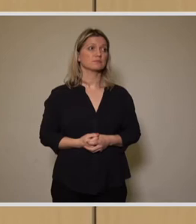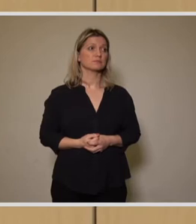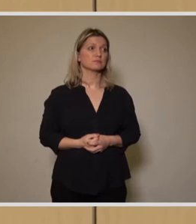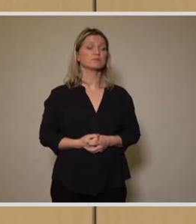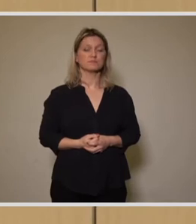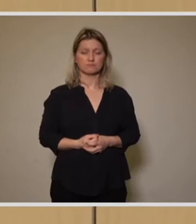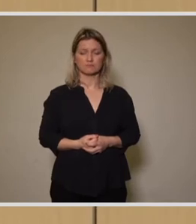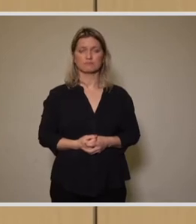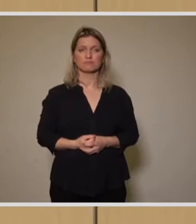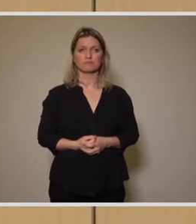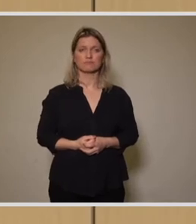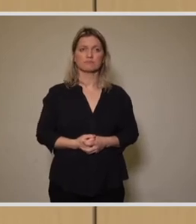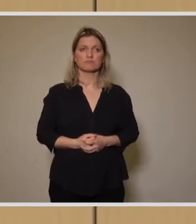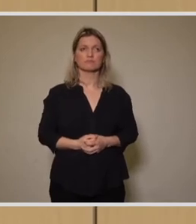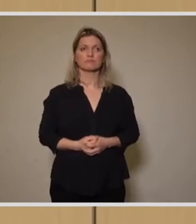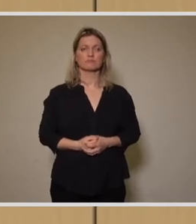Herr Nitsche, bitte.